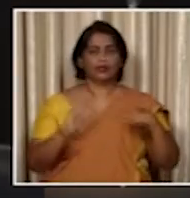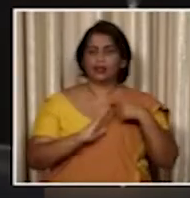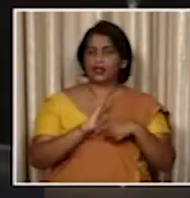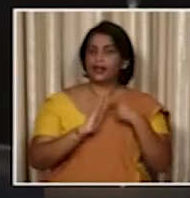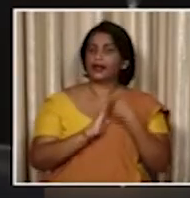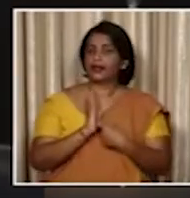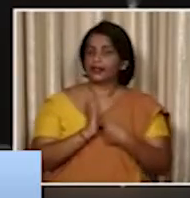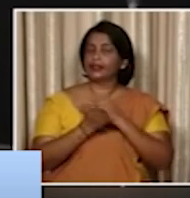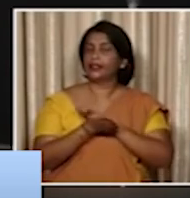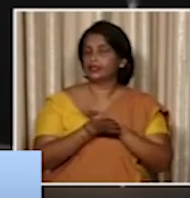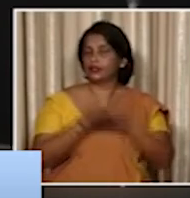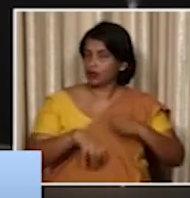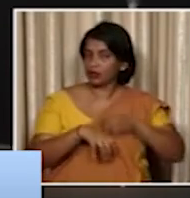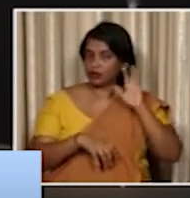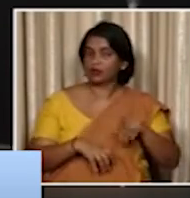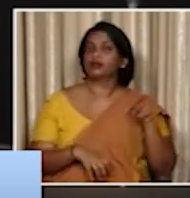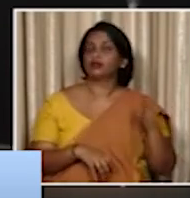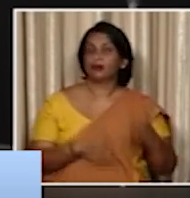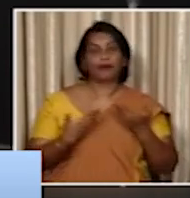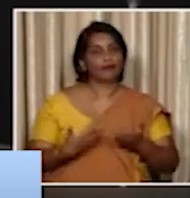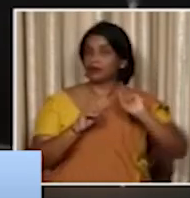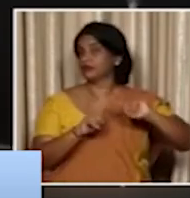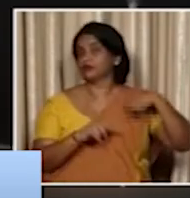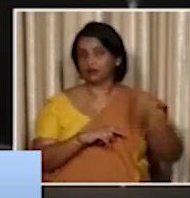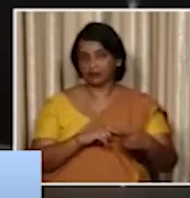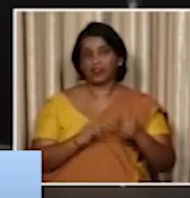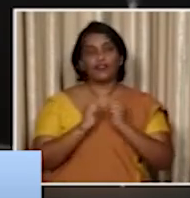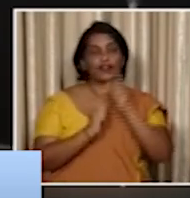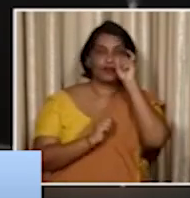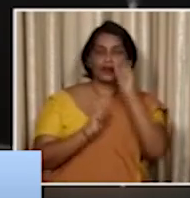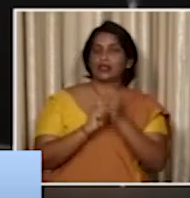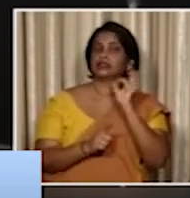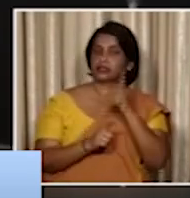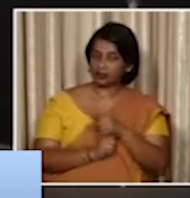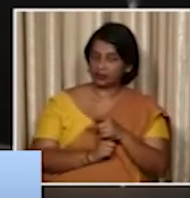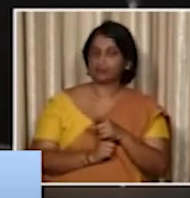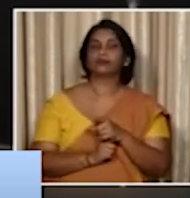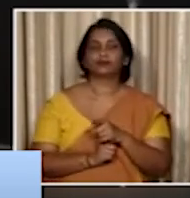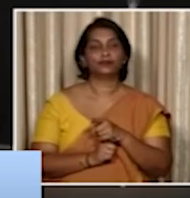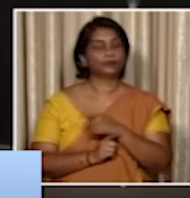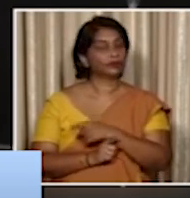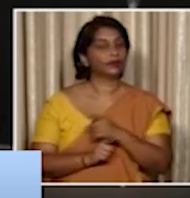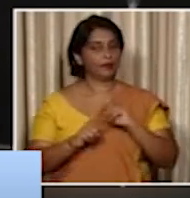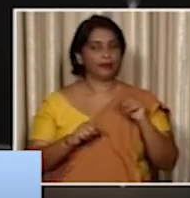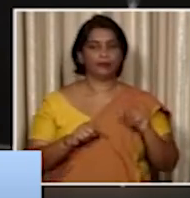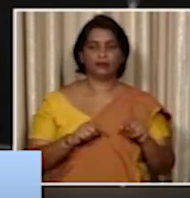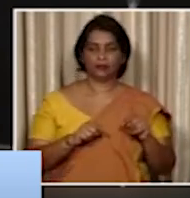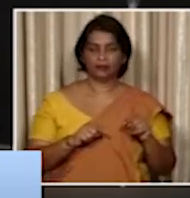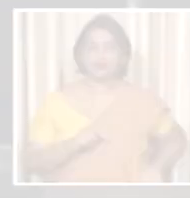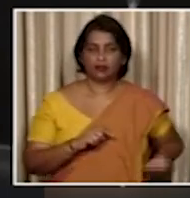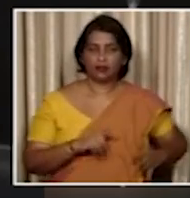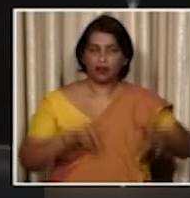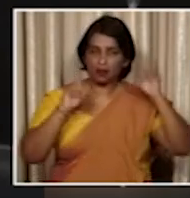නීතිය සාමයේ බිඳ වැටුණු අවස්ථාවක තමයි වර්තමාන ජනාධිපතිතුමා වැඩබලන ජනාධිපතිවරයා හැටියට එදා මේ පාර්ලිමේන්තුව